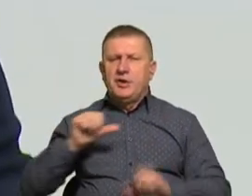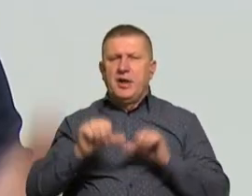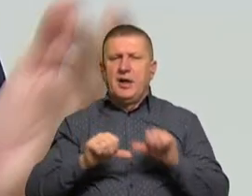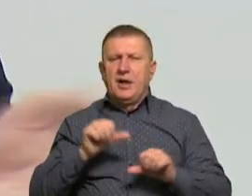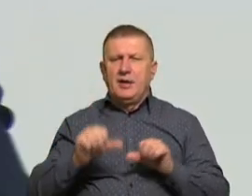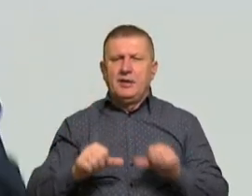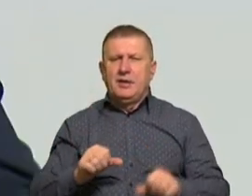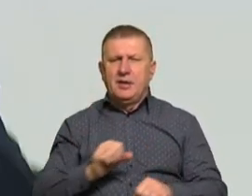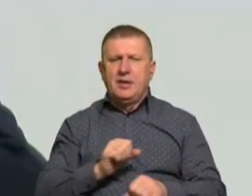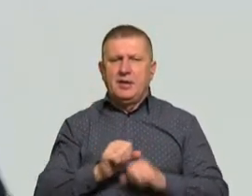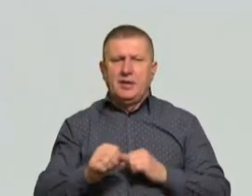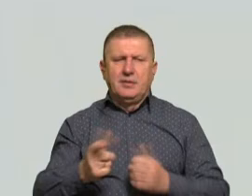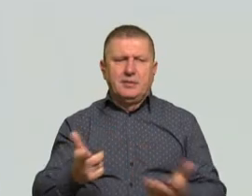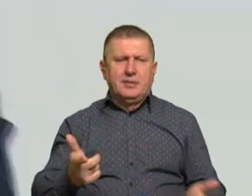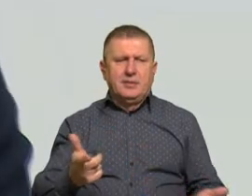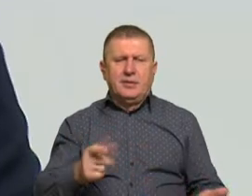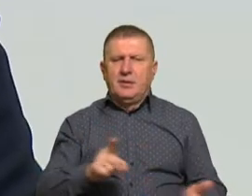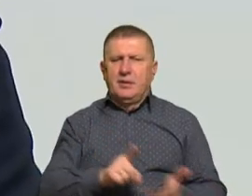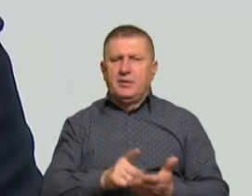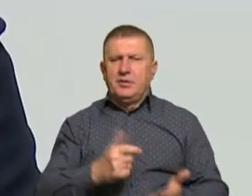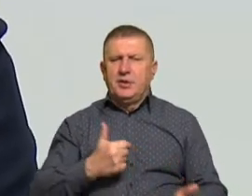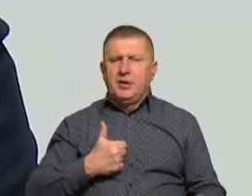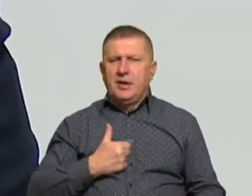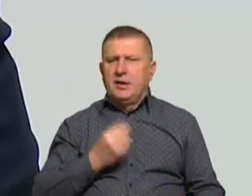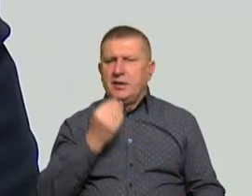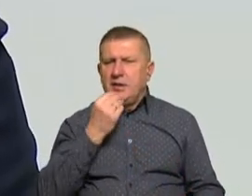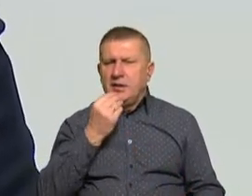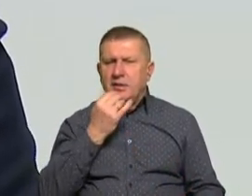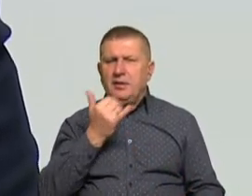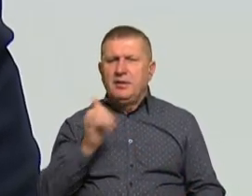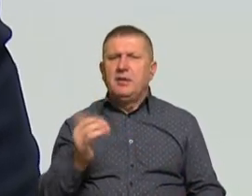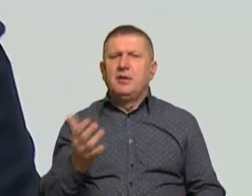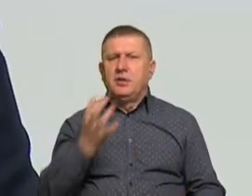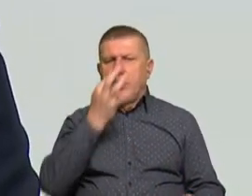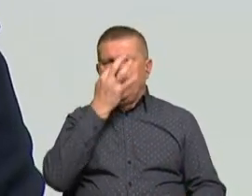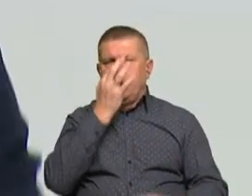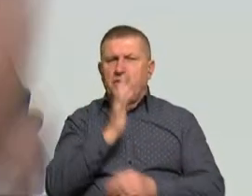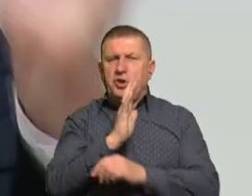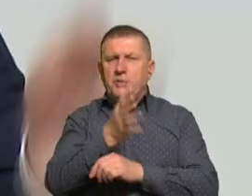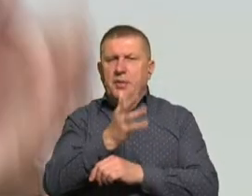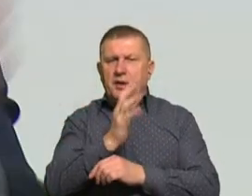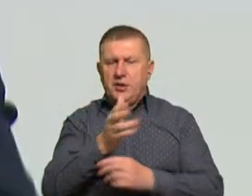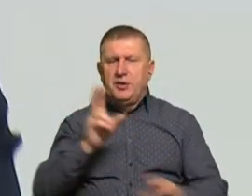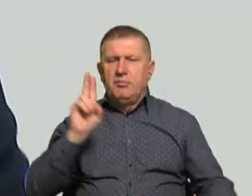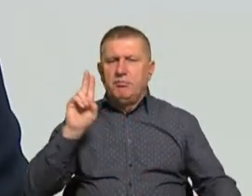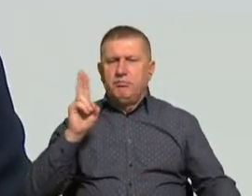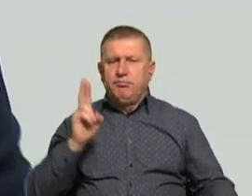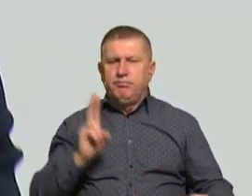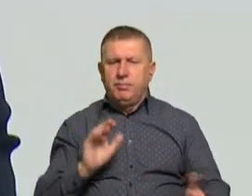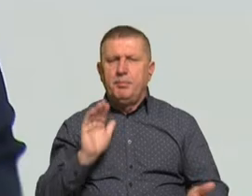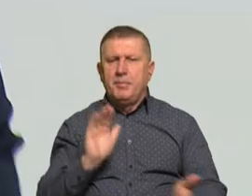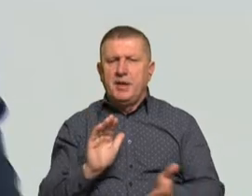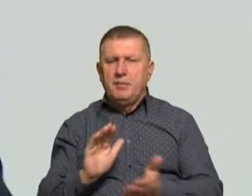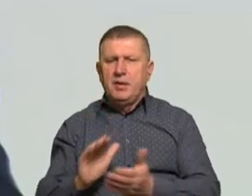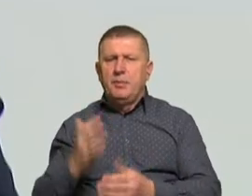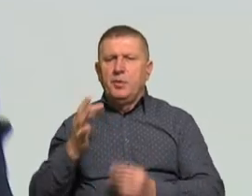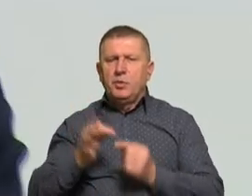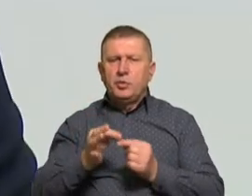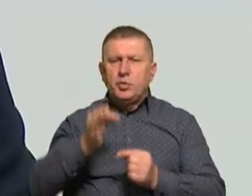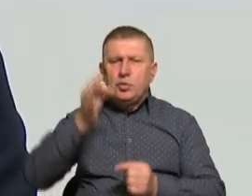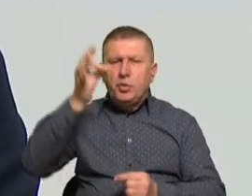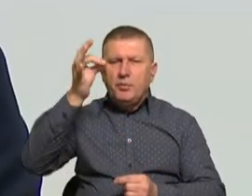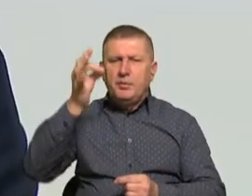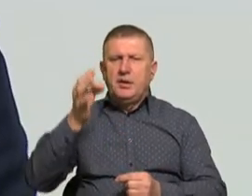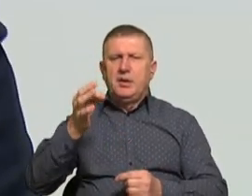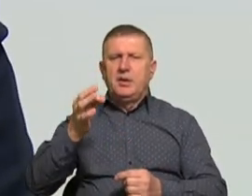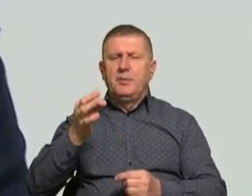z gastronomii, no i wiem, że to kolejno znikają jakby nam te śmieci, produkujemy ich coraz mniej, tak, na początku były te słomki, potem opakowania